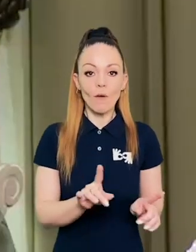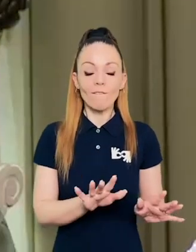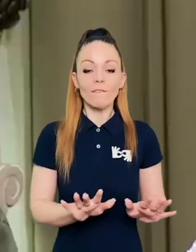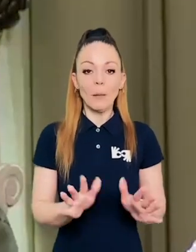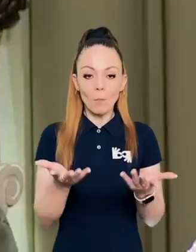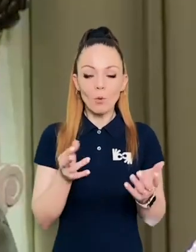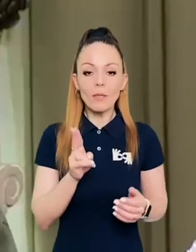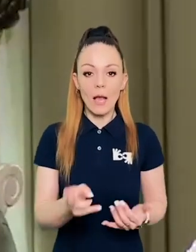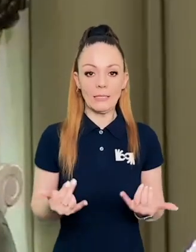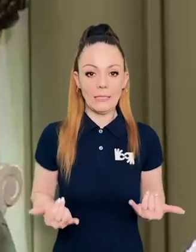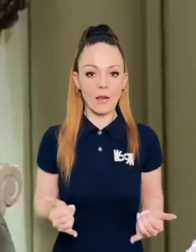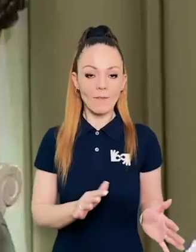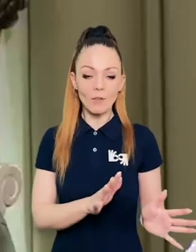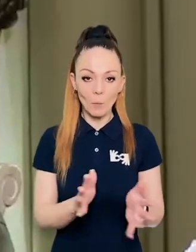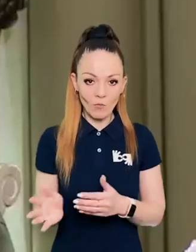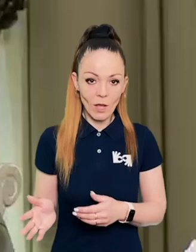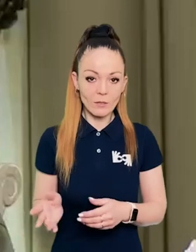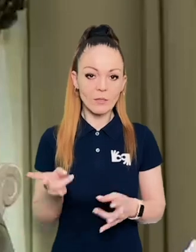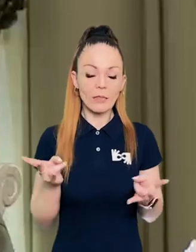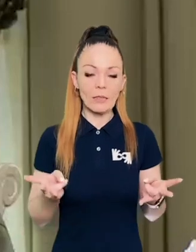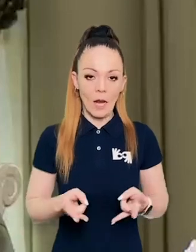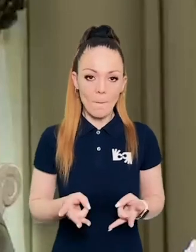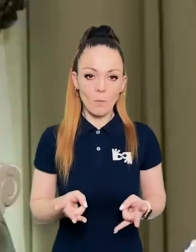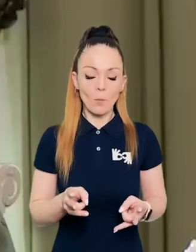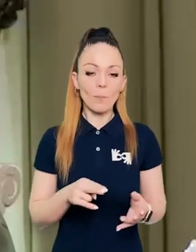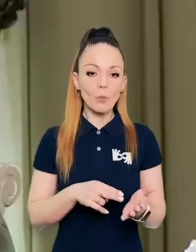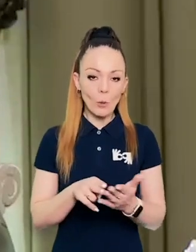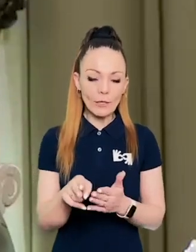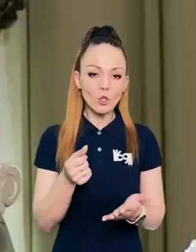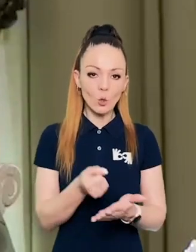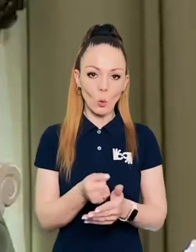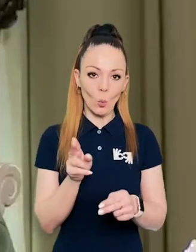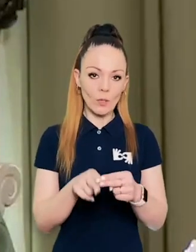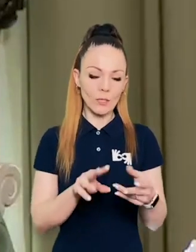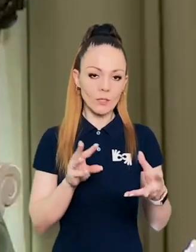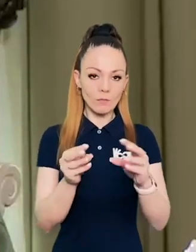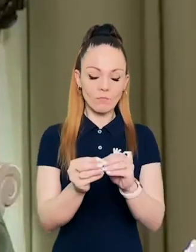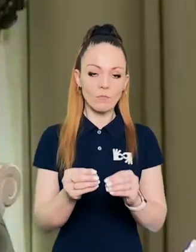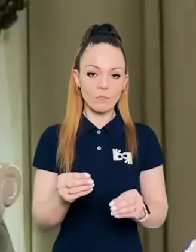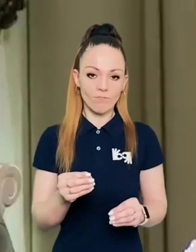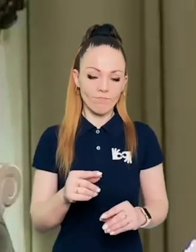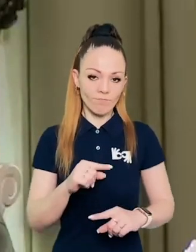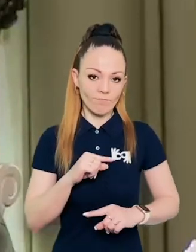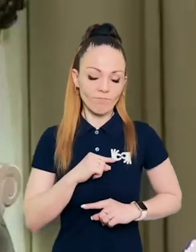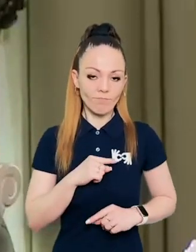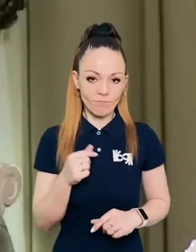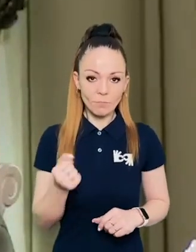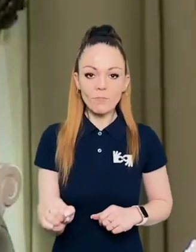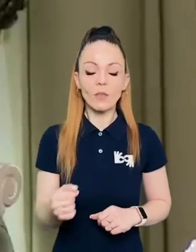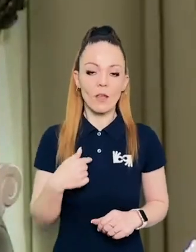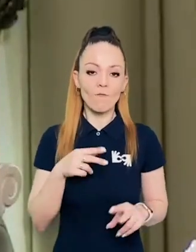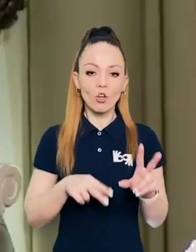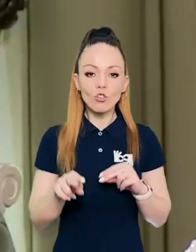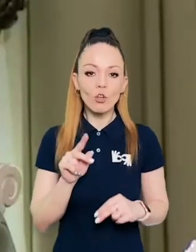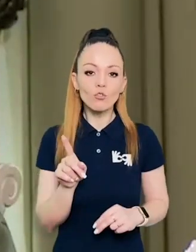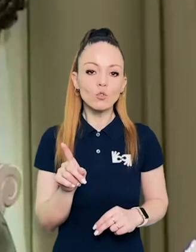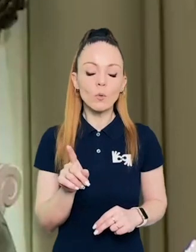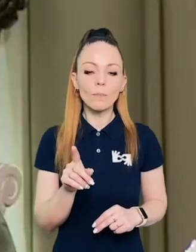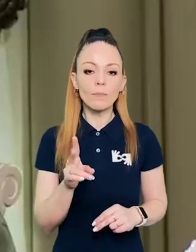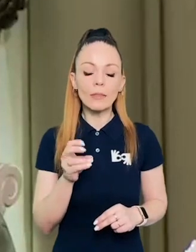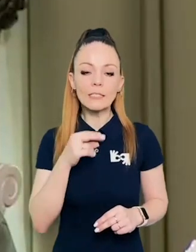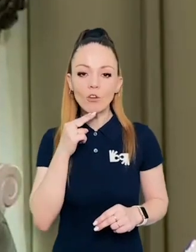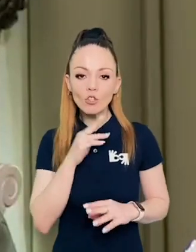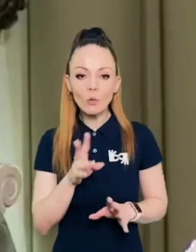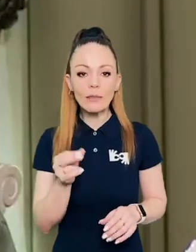про те, що відбулося і як це зараз відбувається, треба дійти до кінця. Я вважаю, незважаючи на